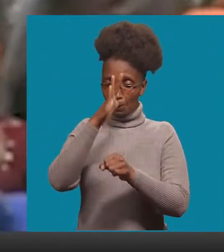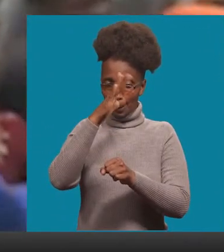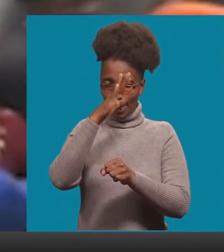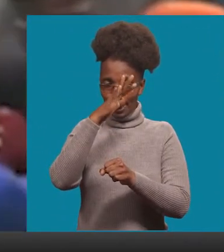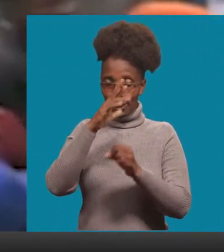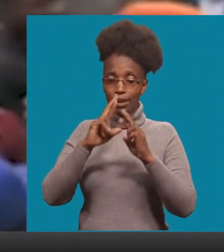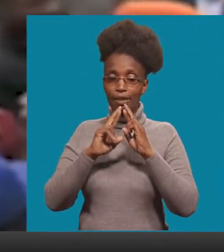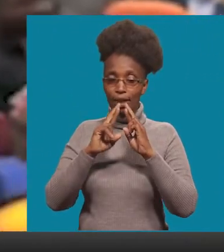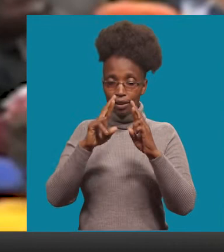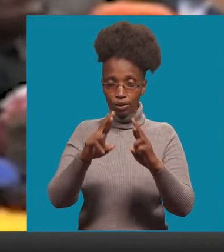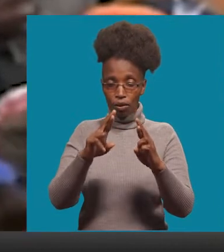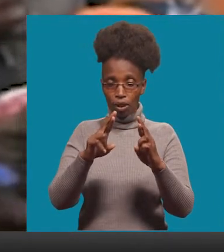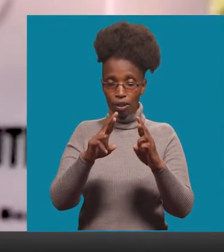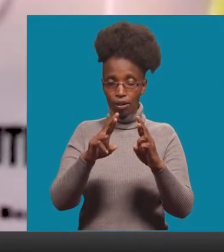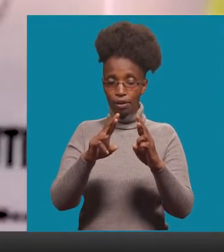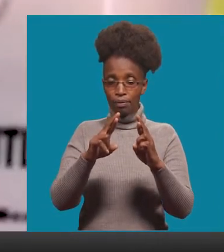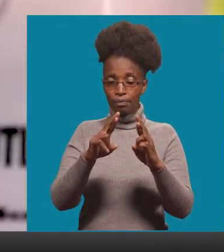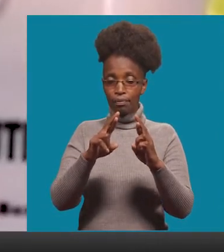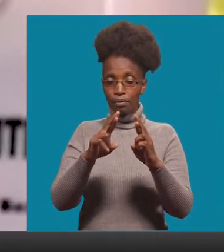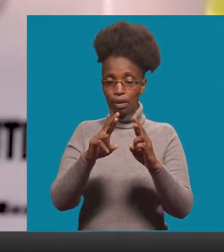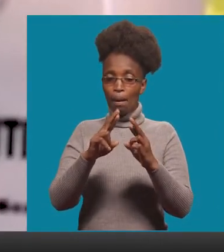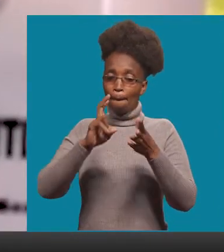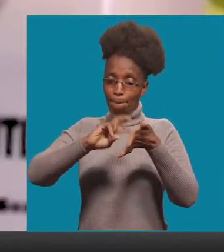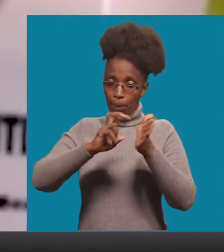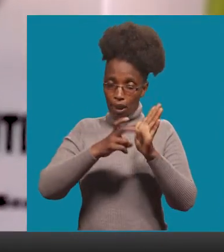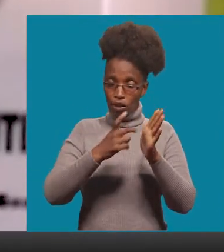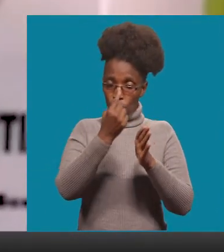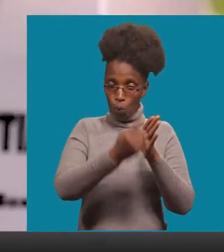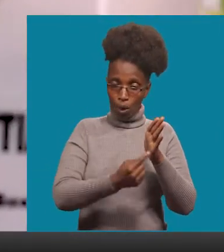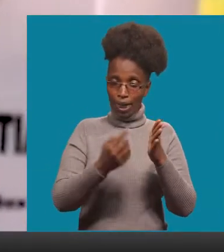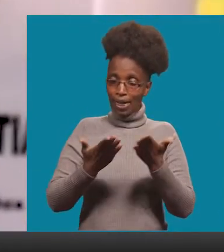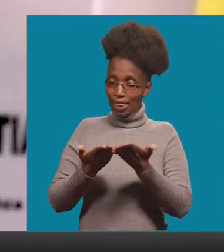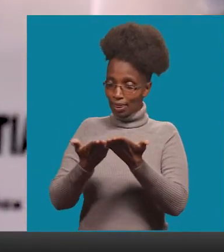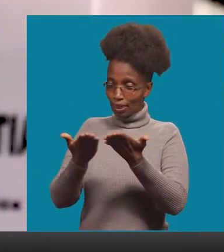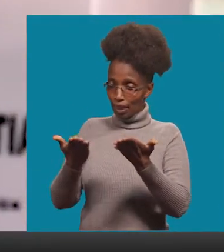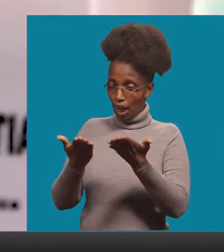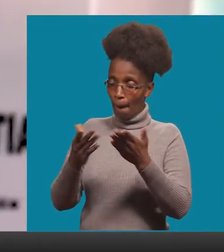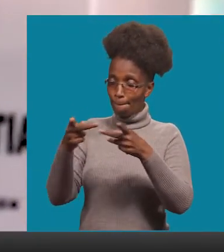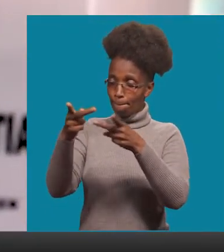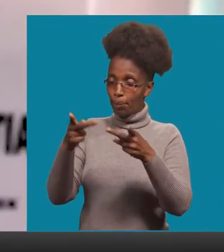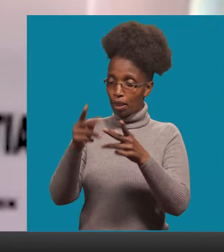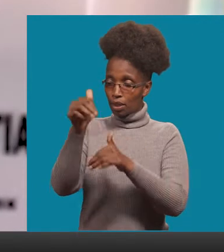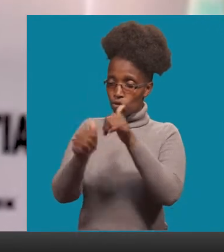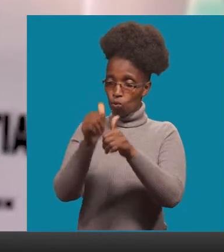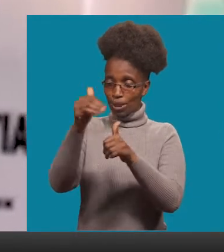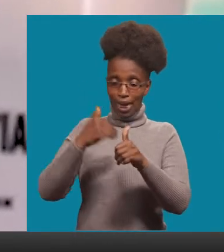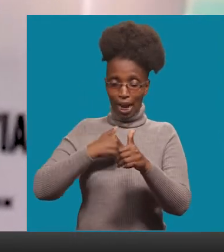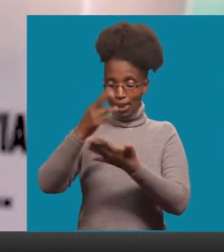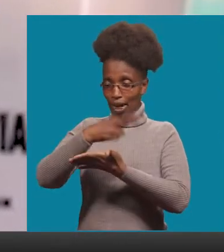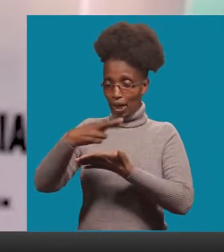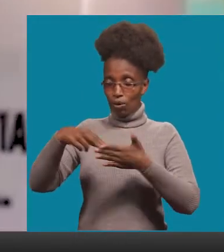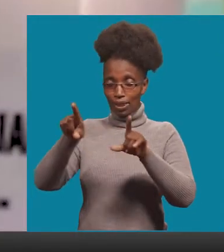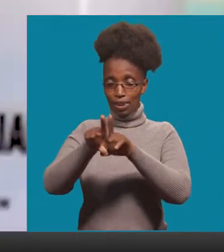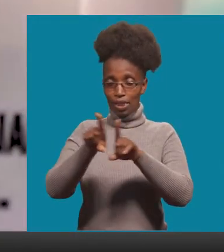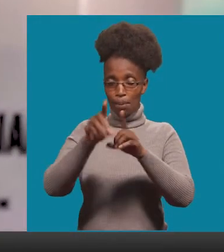matokeo ya maeneo bunge, ikitazamiwa kuna vituo ambavyo vilirekodi idadi sawa ya wapiga